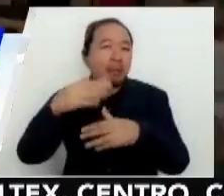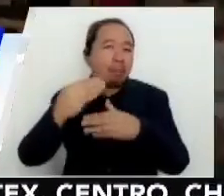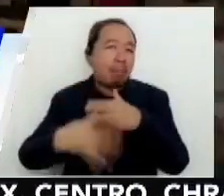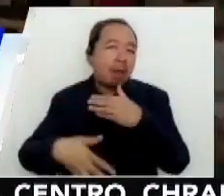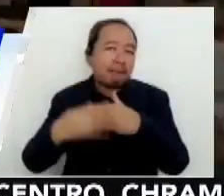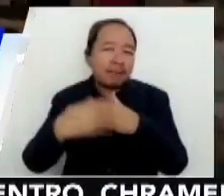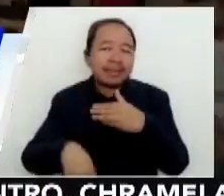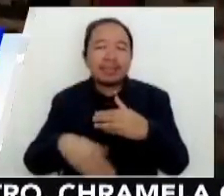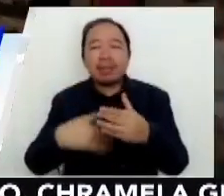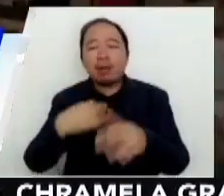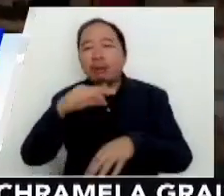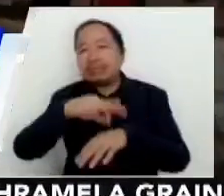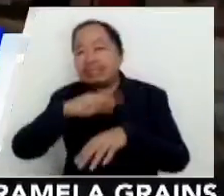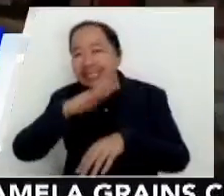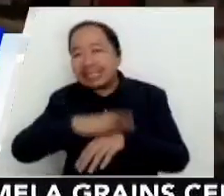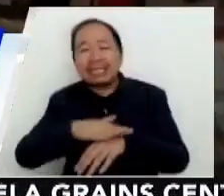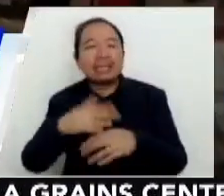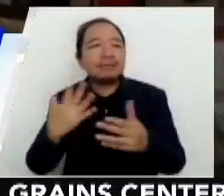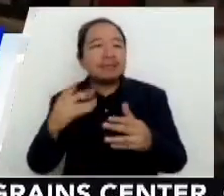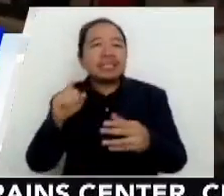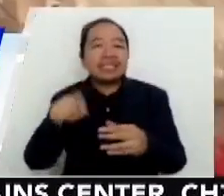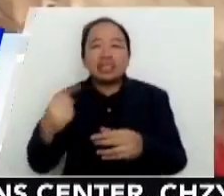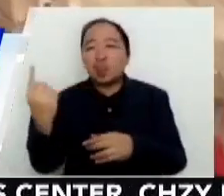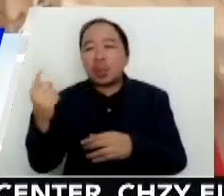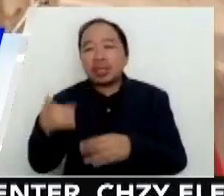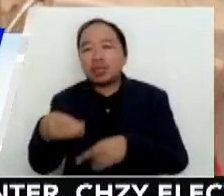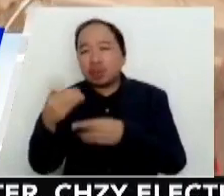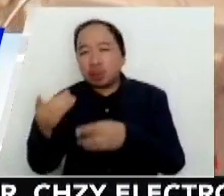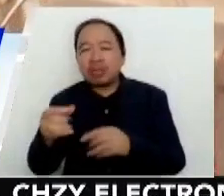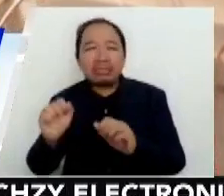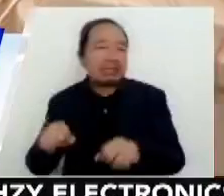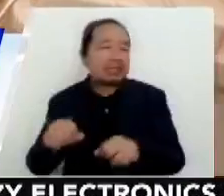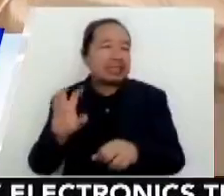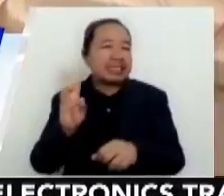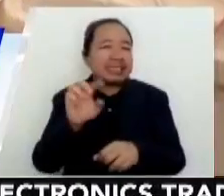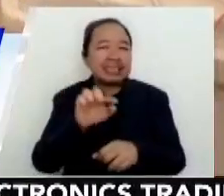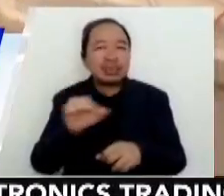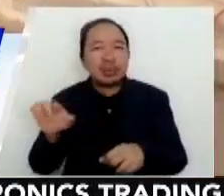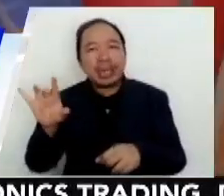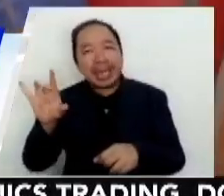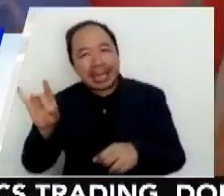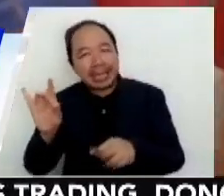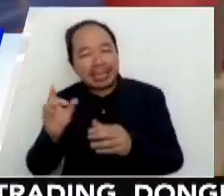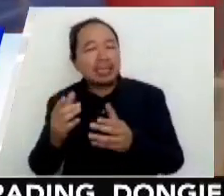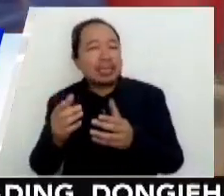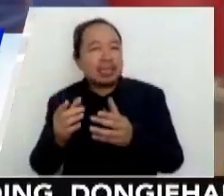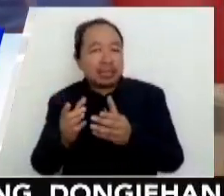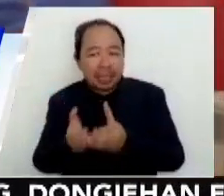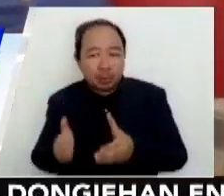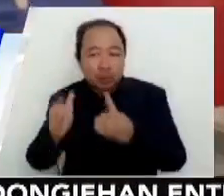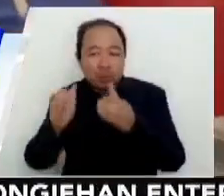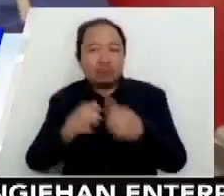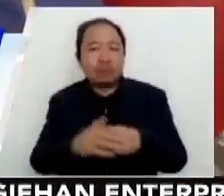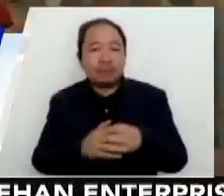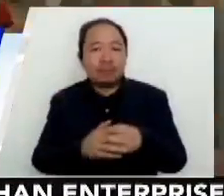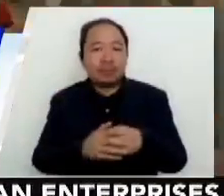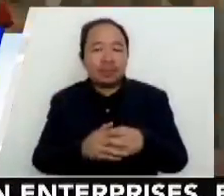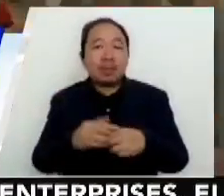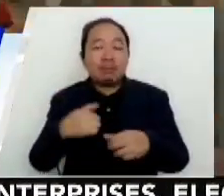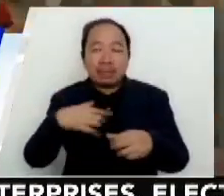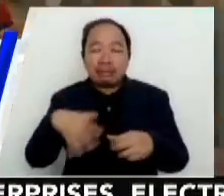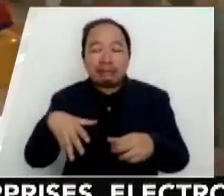one donor and you can already get 6 to 8 units. Nung nalaman ko po na mas maraming complicated na sakit, dun po